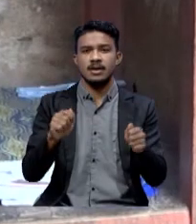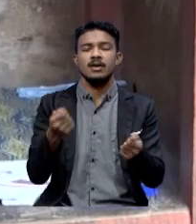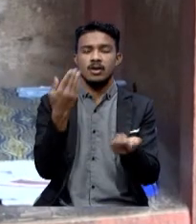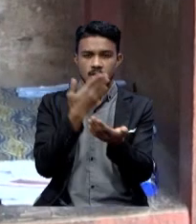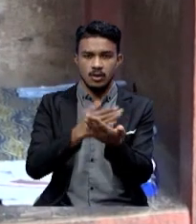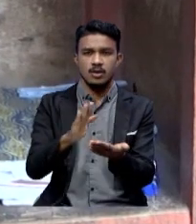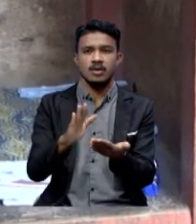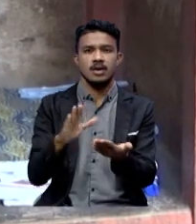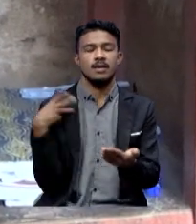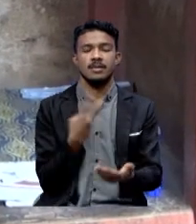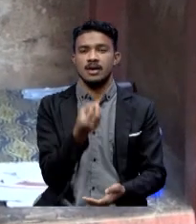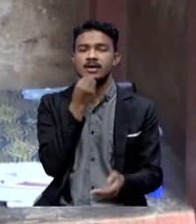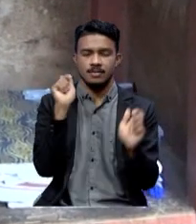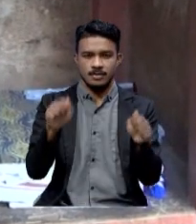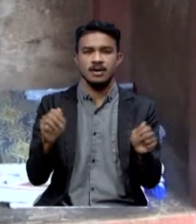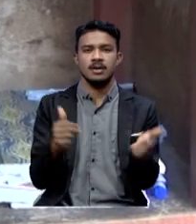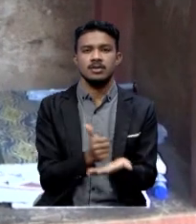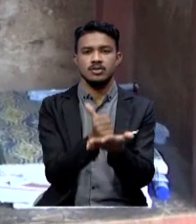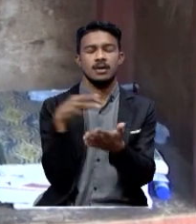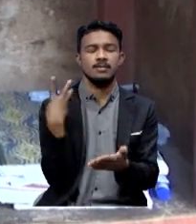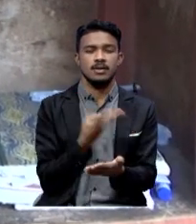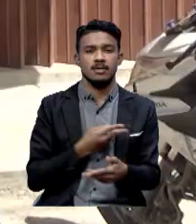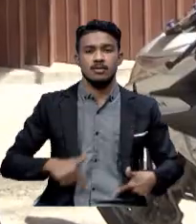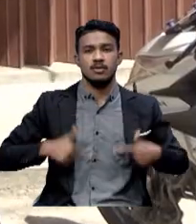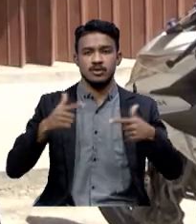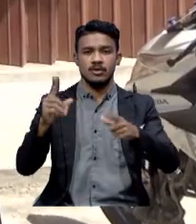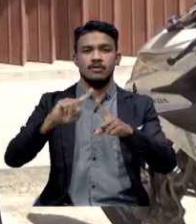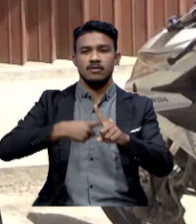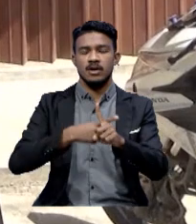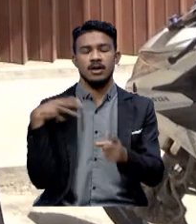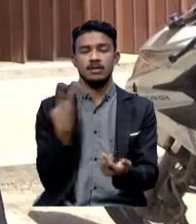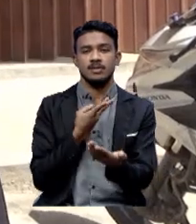sustain tuan kami mulus. Pulang kita sosa anesa